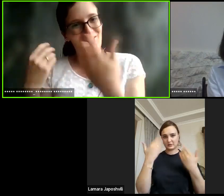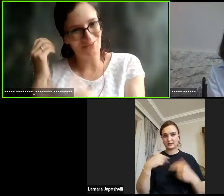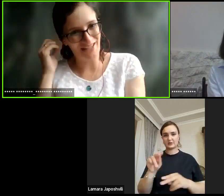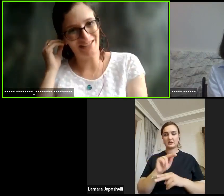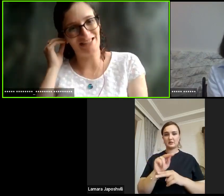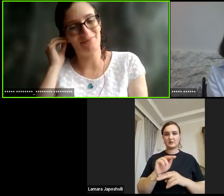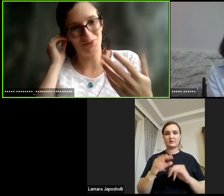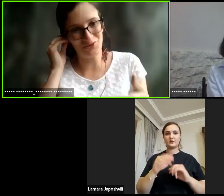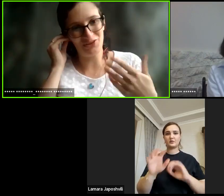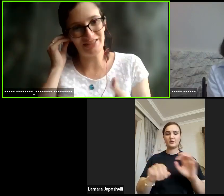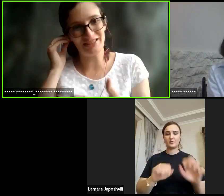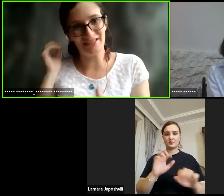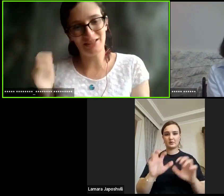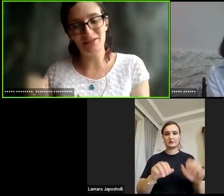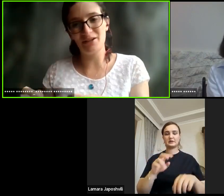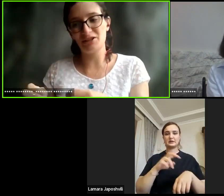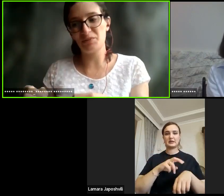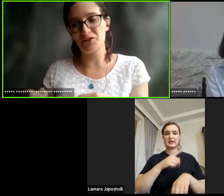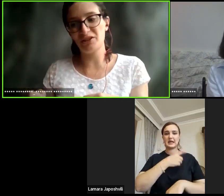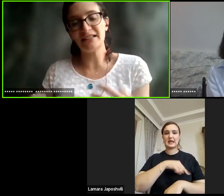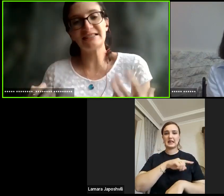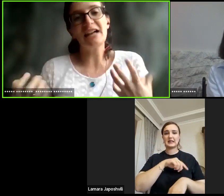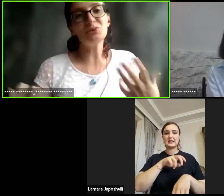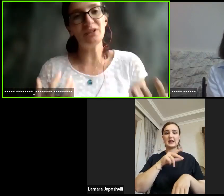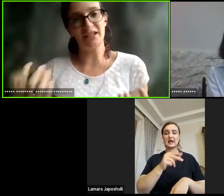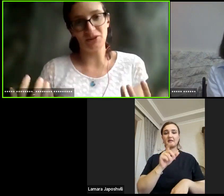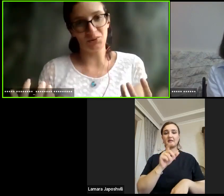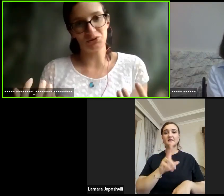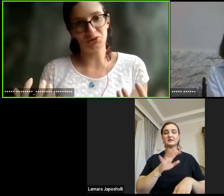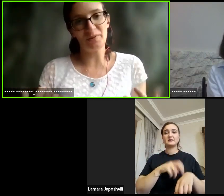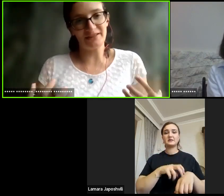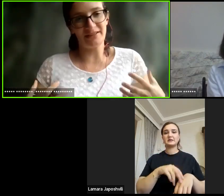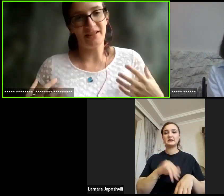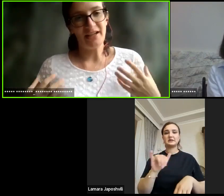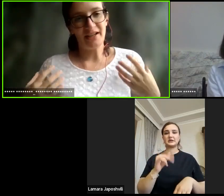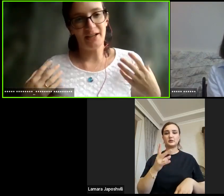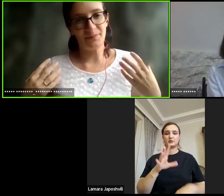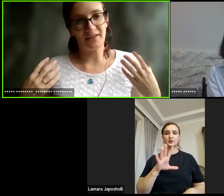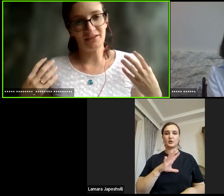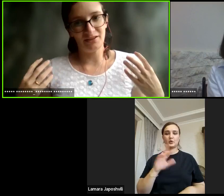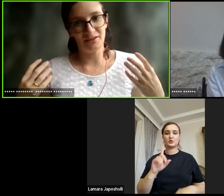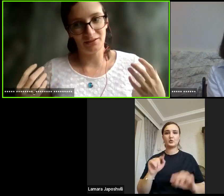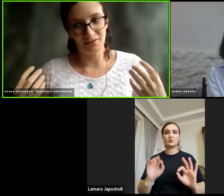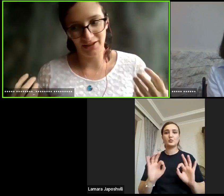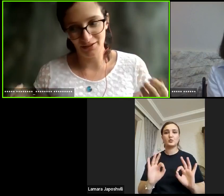ოკუპაციურმა თერაპევტმა, ექთარმა თუ ვინც იქნება სამედიცინო პერსონალი და სად უნდა იყოს რომ ეს